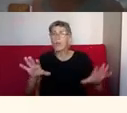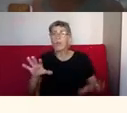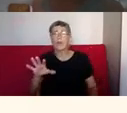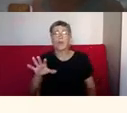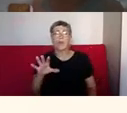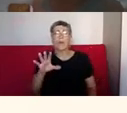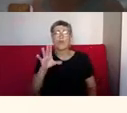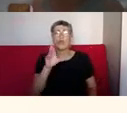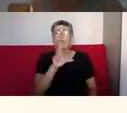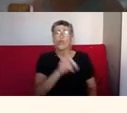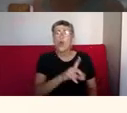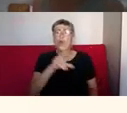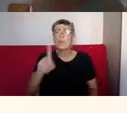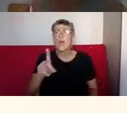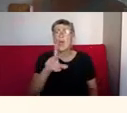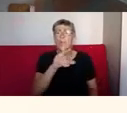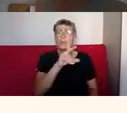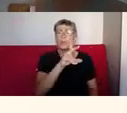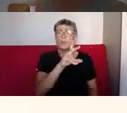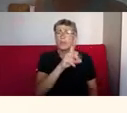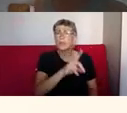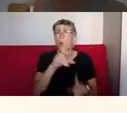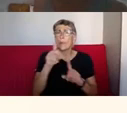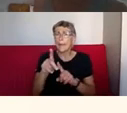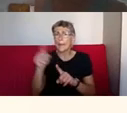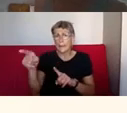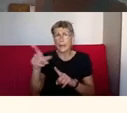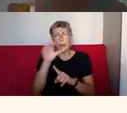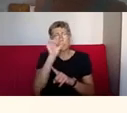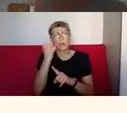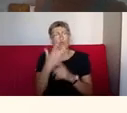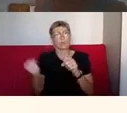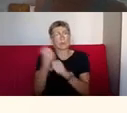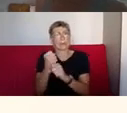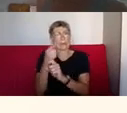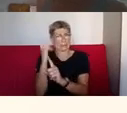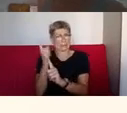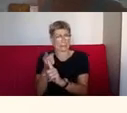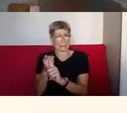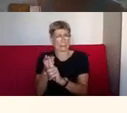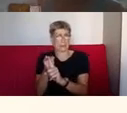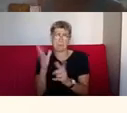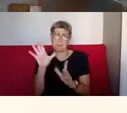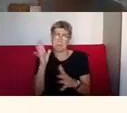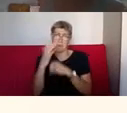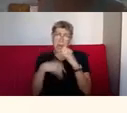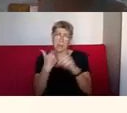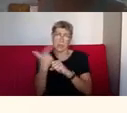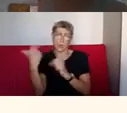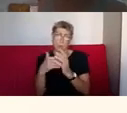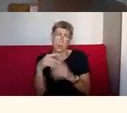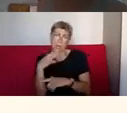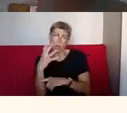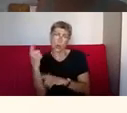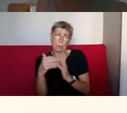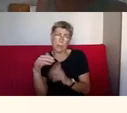existe aussi depuis quelques années en France. Et donc en Belgique, on a créé cette action, la commune, vers 2014-2015, avec une